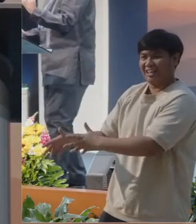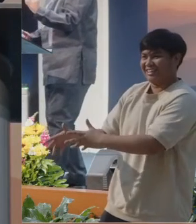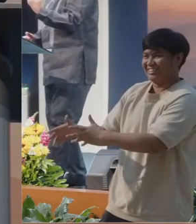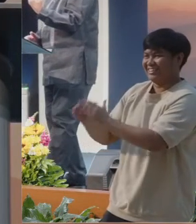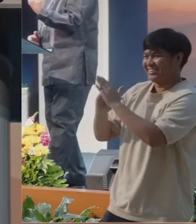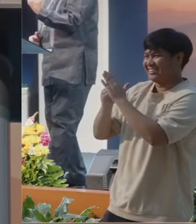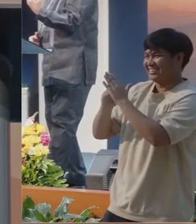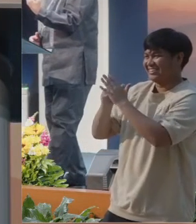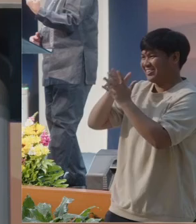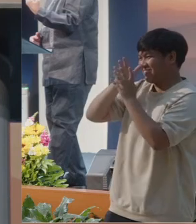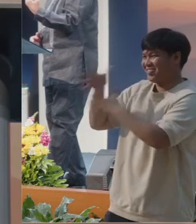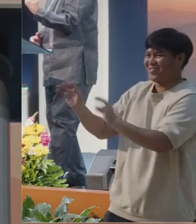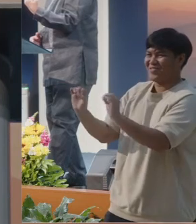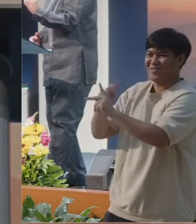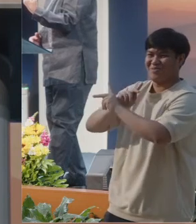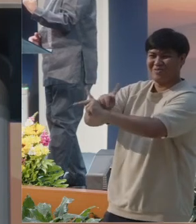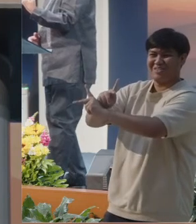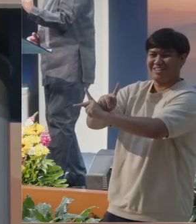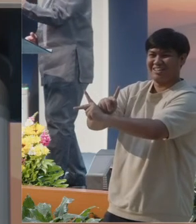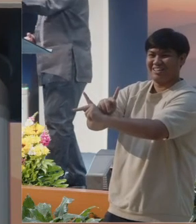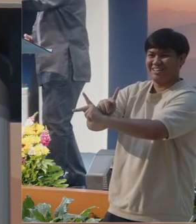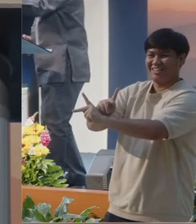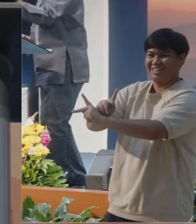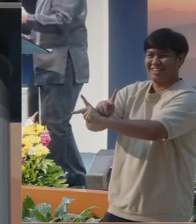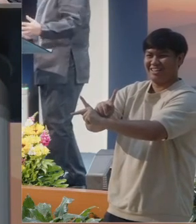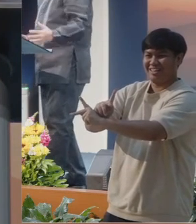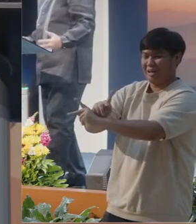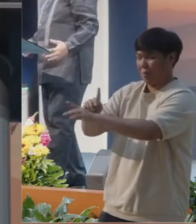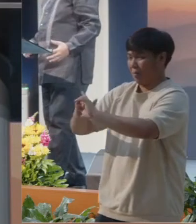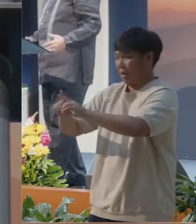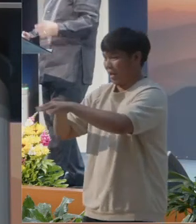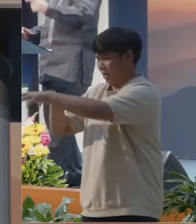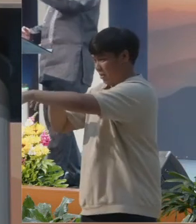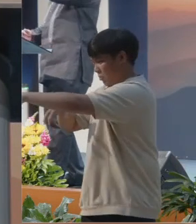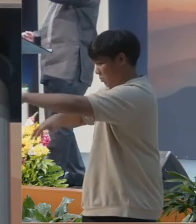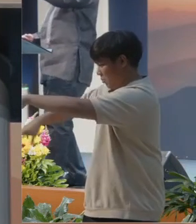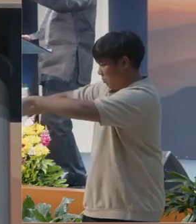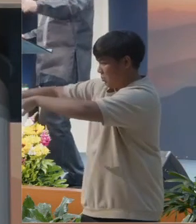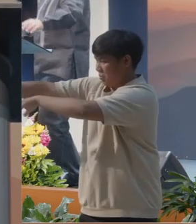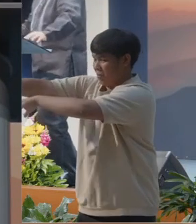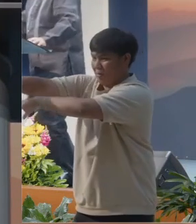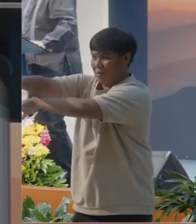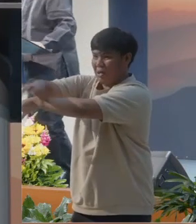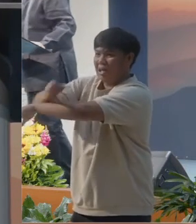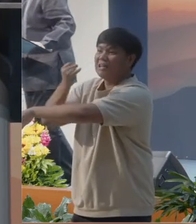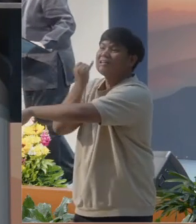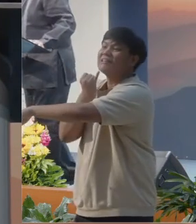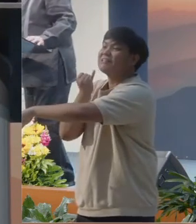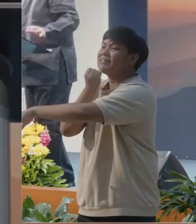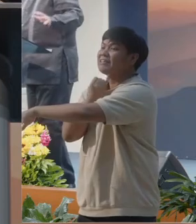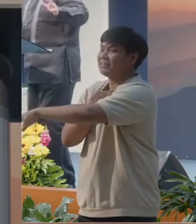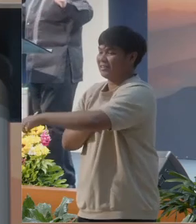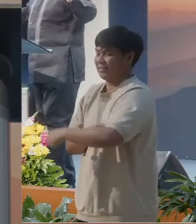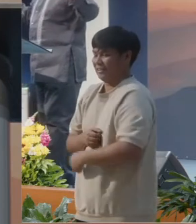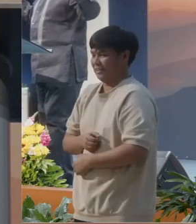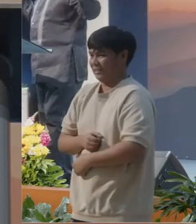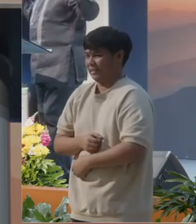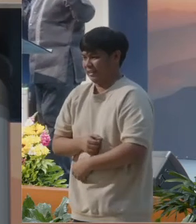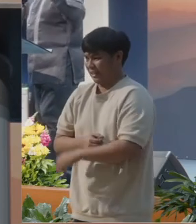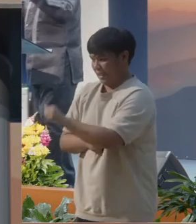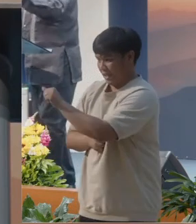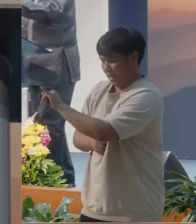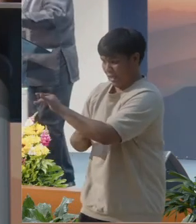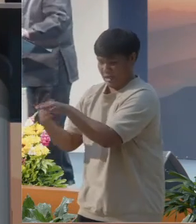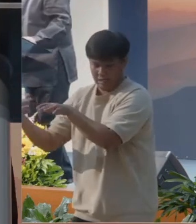mga kawal ni Joshua. Di sabi ng mga, kita nyo, tumatakbo ulit. Lahat ng kawal ng